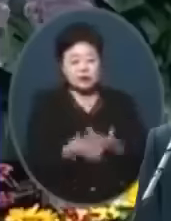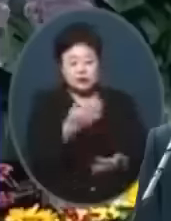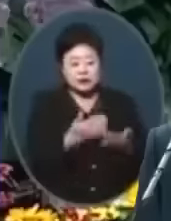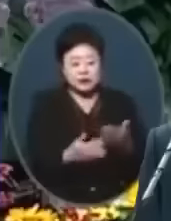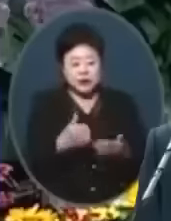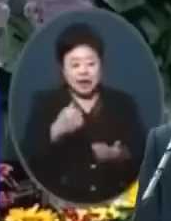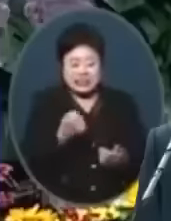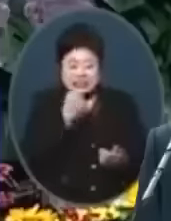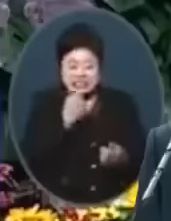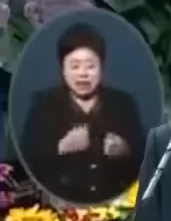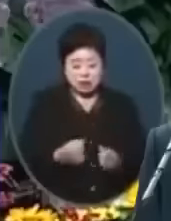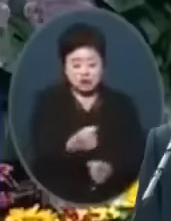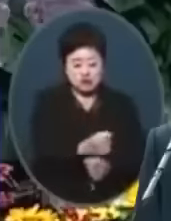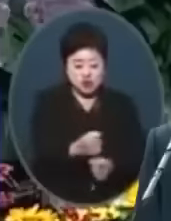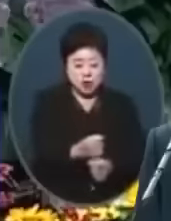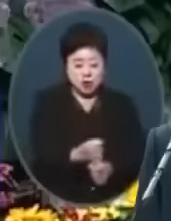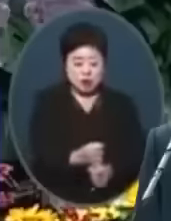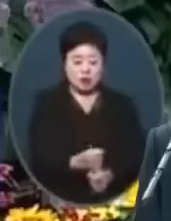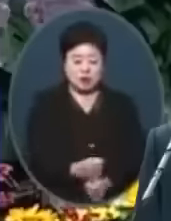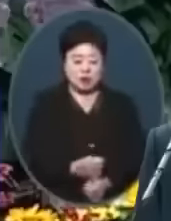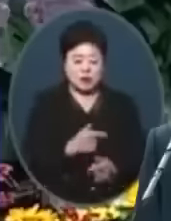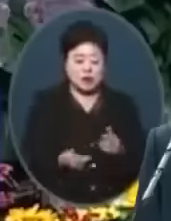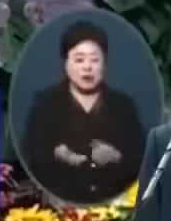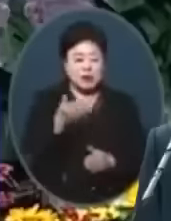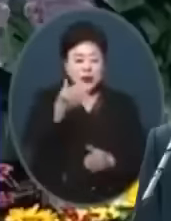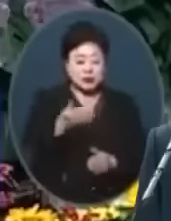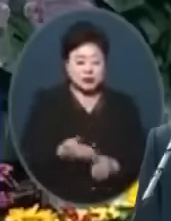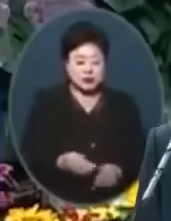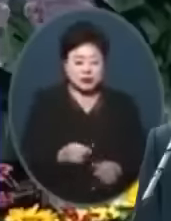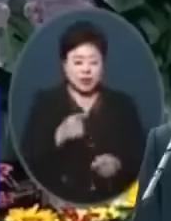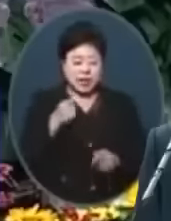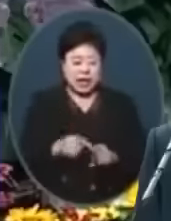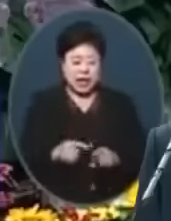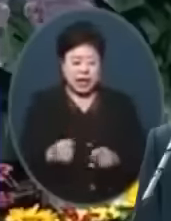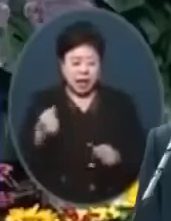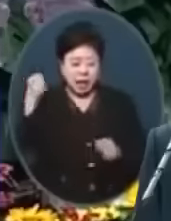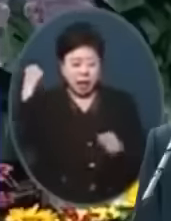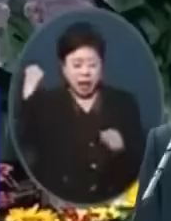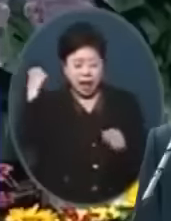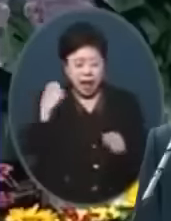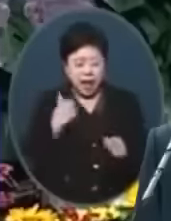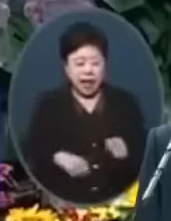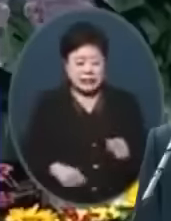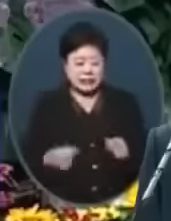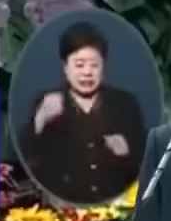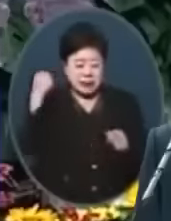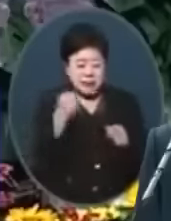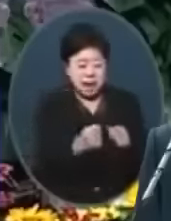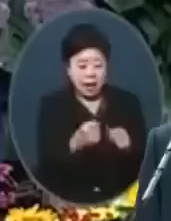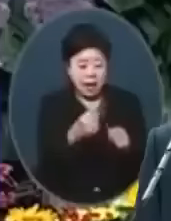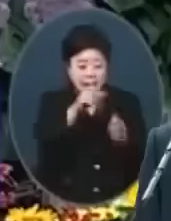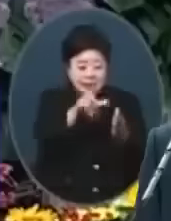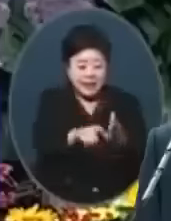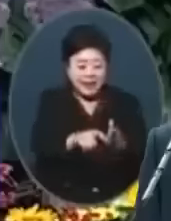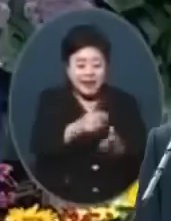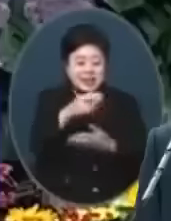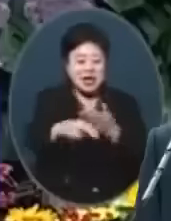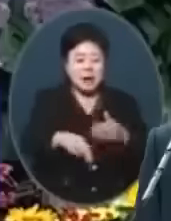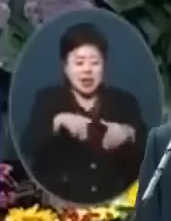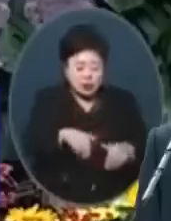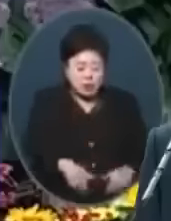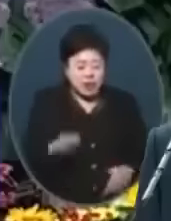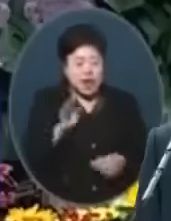아들 이삭을 결박하여 제단나무 위에 놓고 손을 내밀어 칼을 잡고 그 아들을 잡으려 하니 야훼의